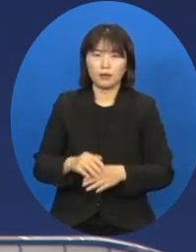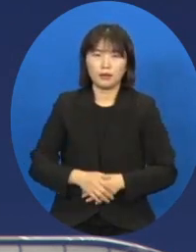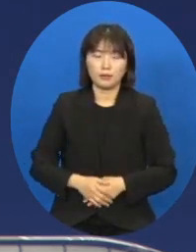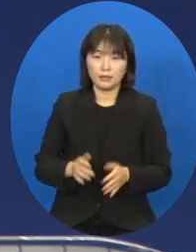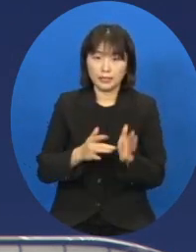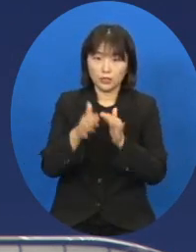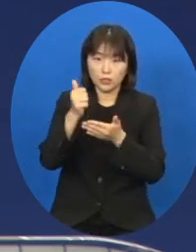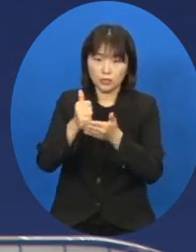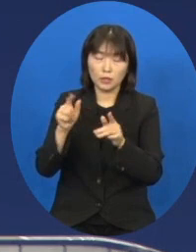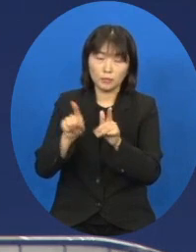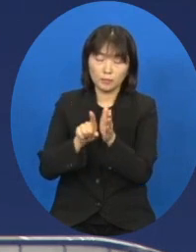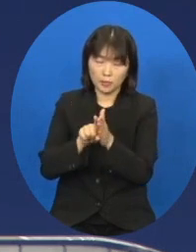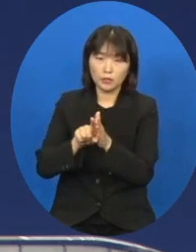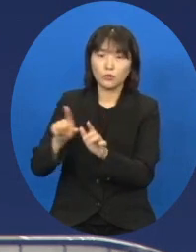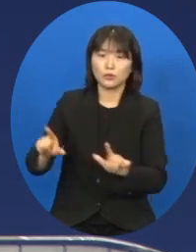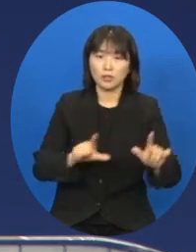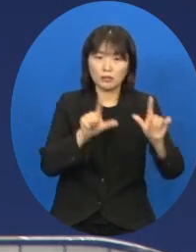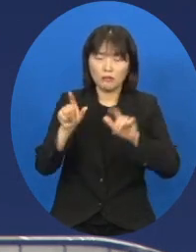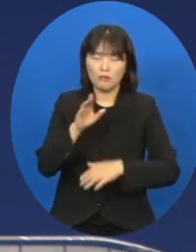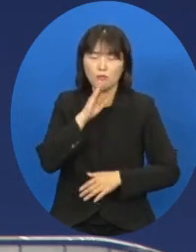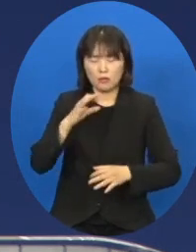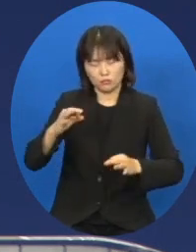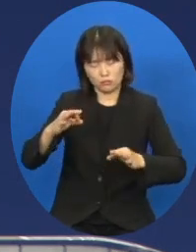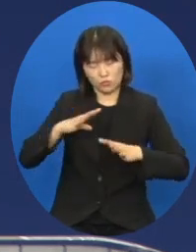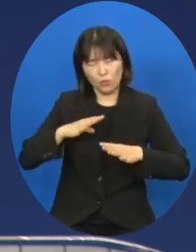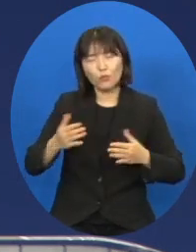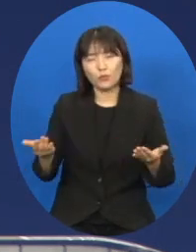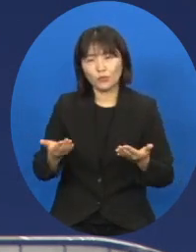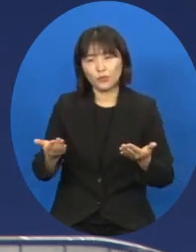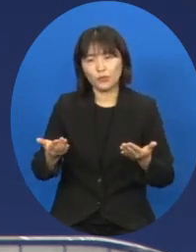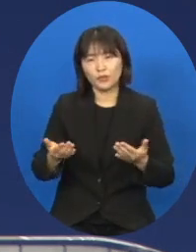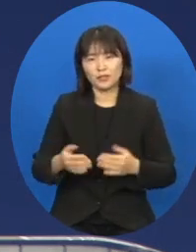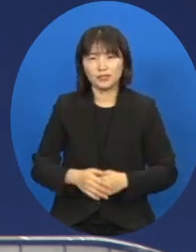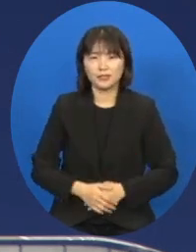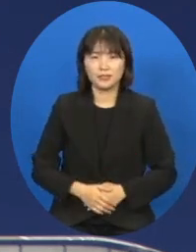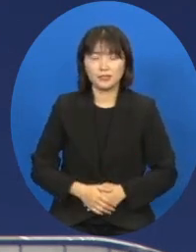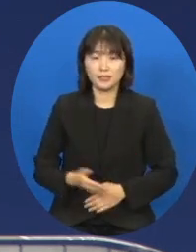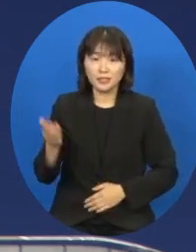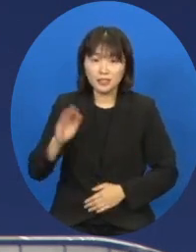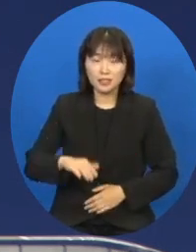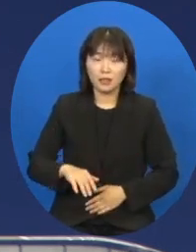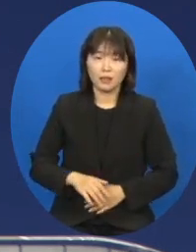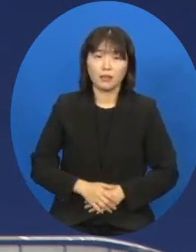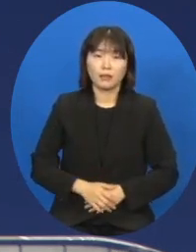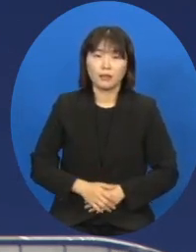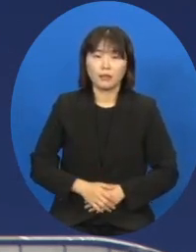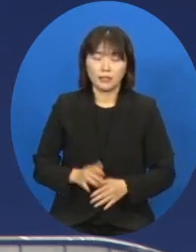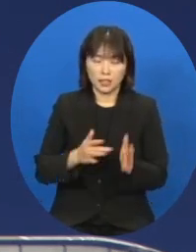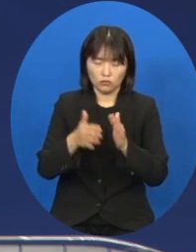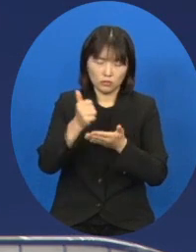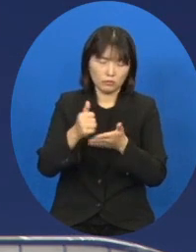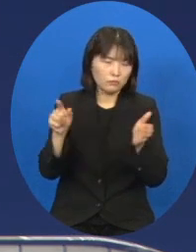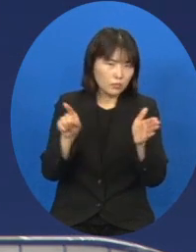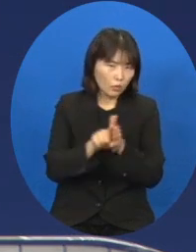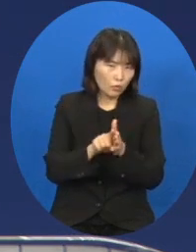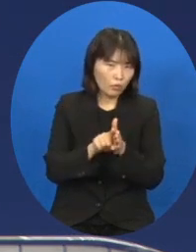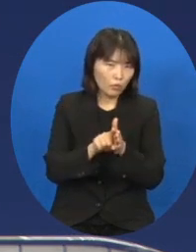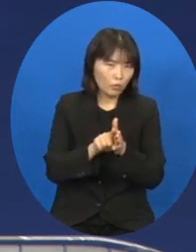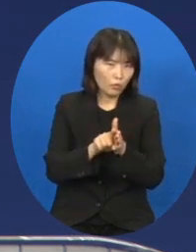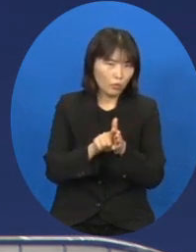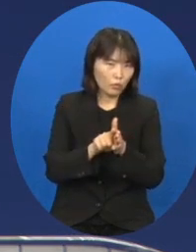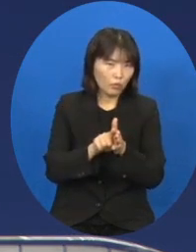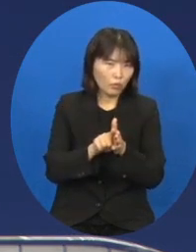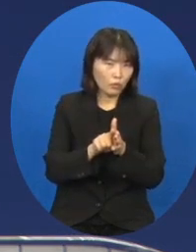예수 믿고 산다는 것은 정말 정말 놀라운 일이에요. 그런데 여전히 예수님을 믿고도